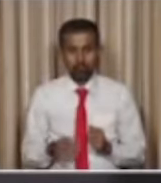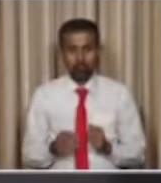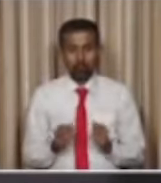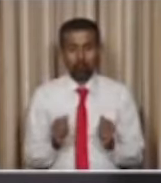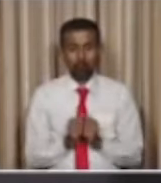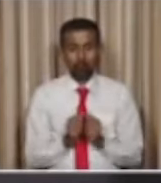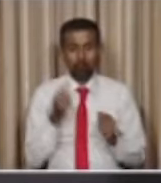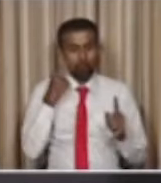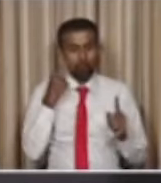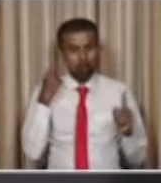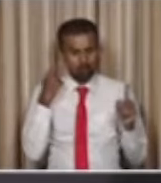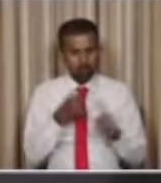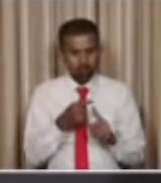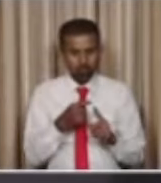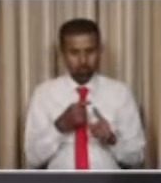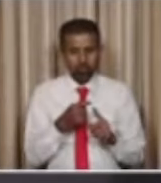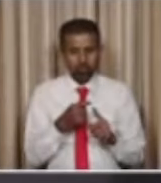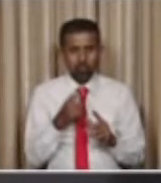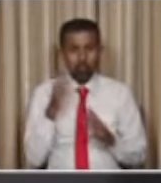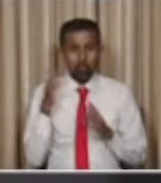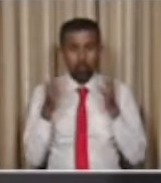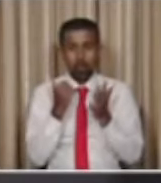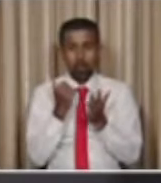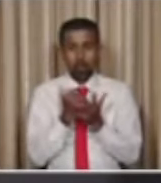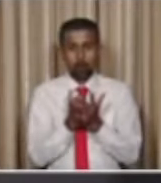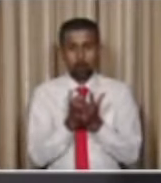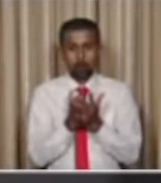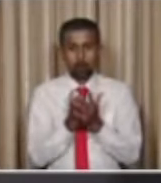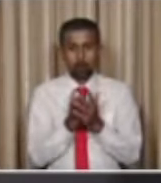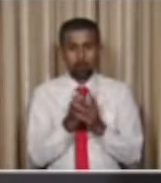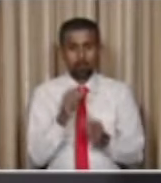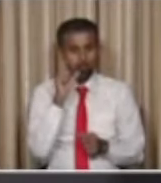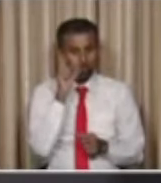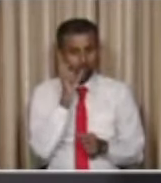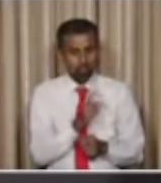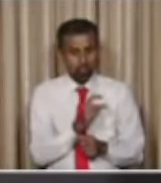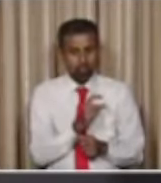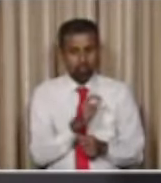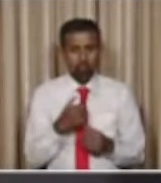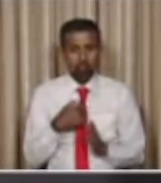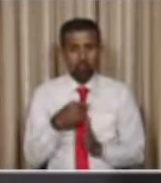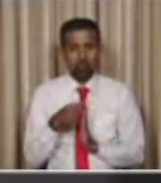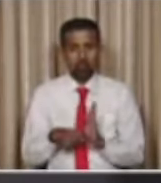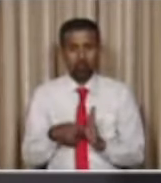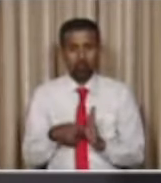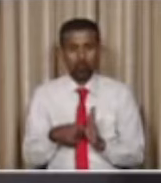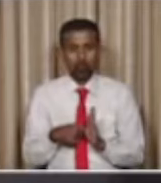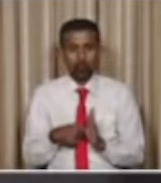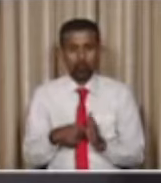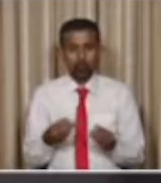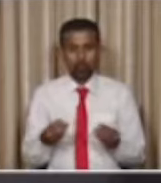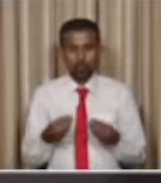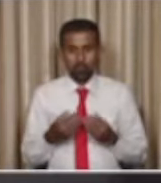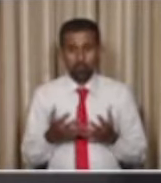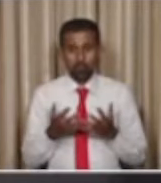ವೆಡಸಟಹಾನಕ್ ಸಂಬಂಧೇನ್ ಲೋಕ ಬ್ಯಾಂಕುವೇ ಅವಧಾನೆ ಯೊಮುವೀಮ ಅಪರಟೆ ಲೆಬುನು